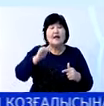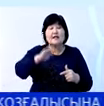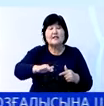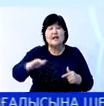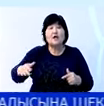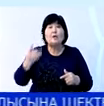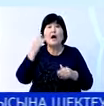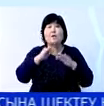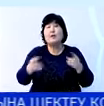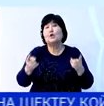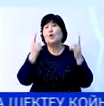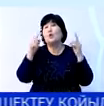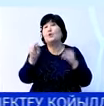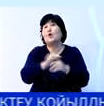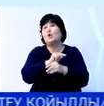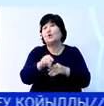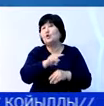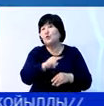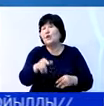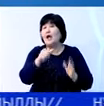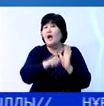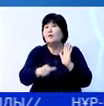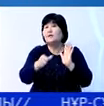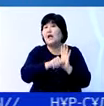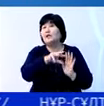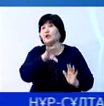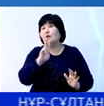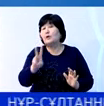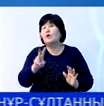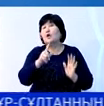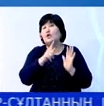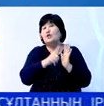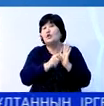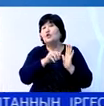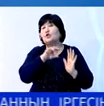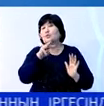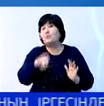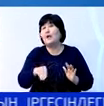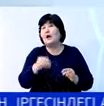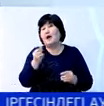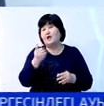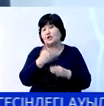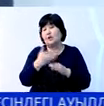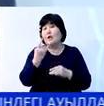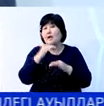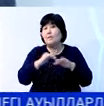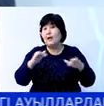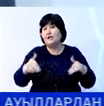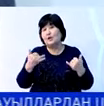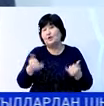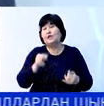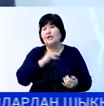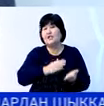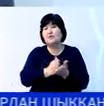бөбектер бақшасын күрделі жөндеуден өткізу үшін 66 миллион 700 мың теңге бөлініп, асылай балабақшасы бүлдіршіндер үшін